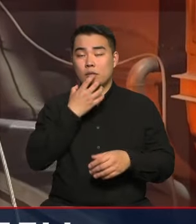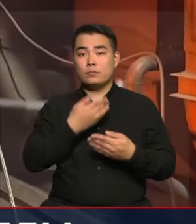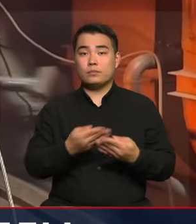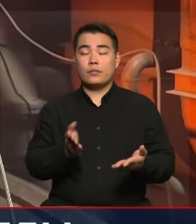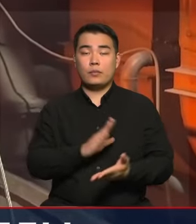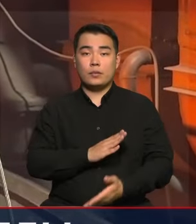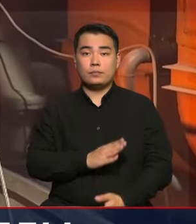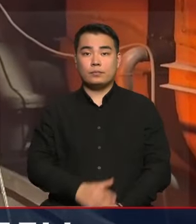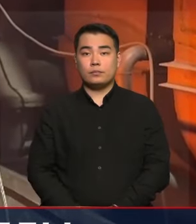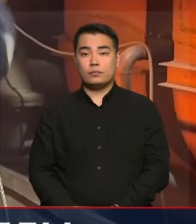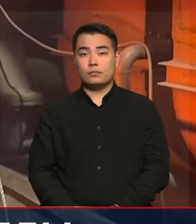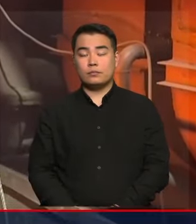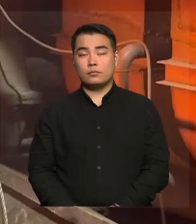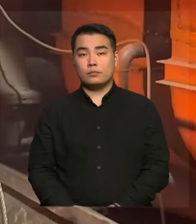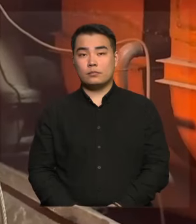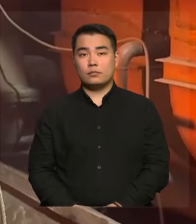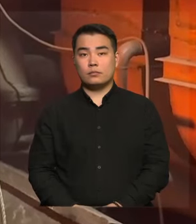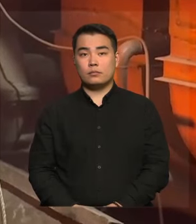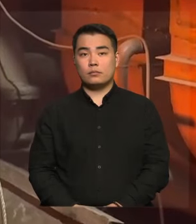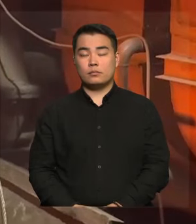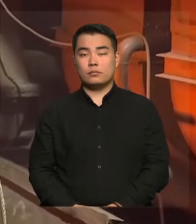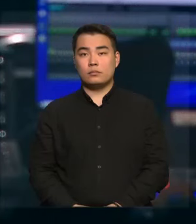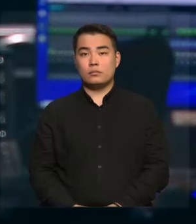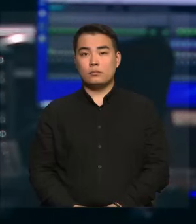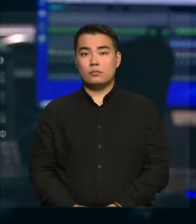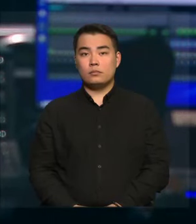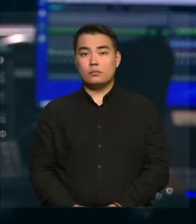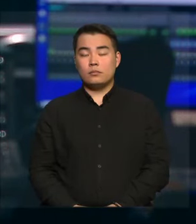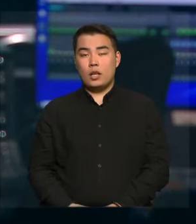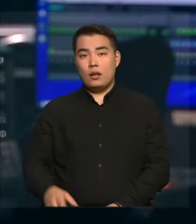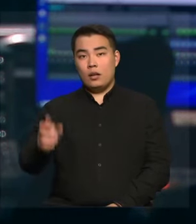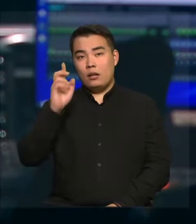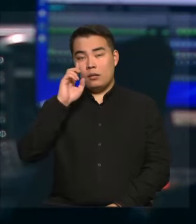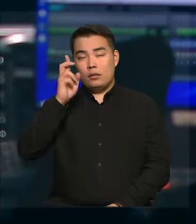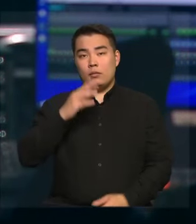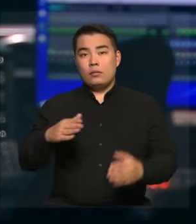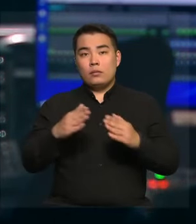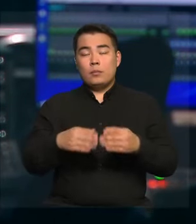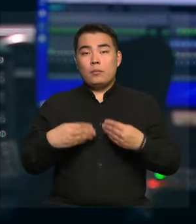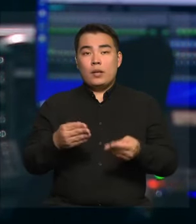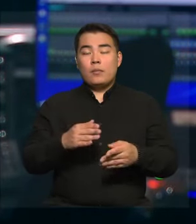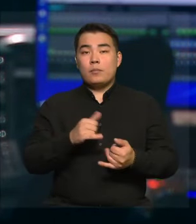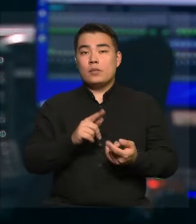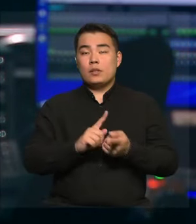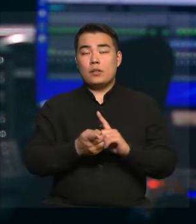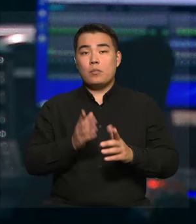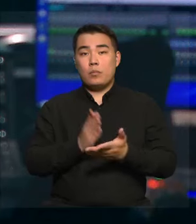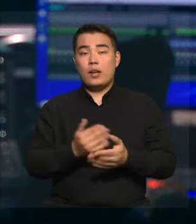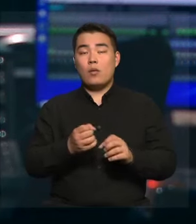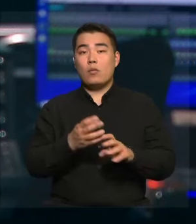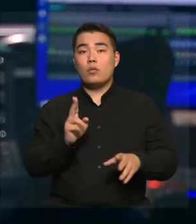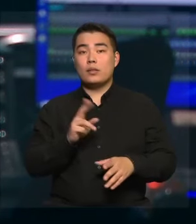Динара Ерболқызы, Жібек жолы, Абай облысы. Елімізде үй беру тәртібі өзгереді. Бұдан былай